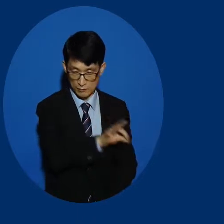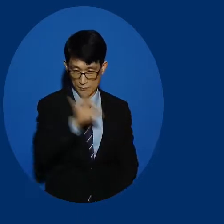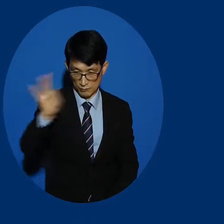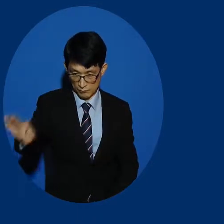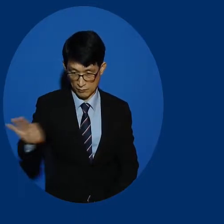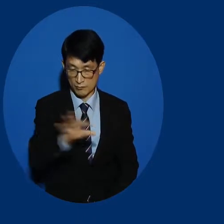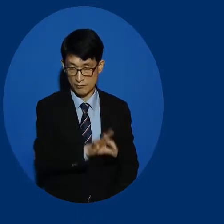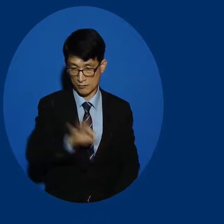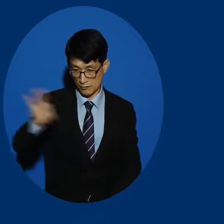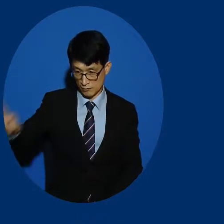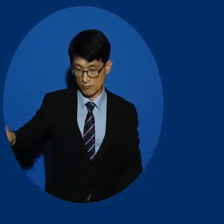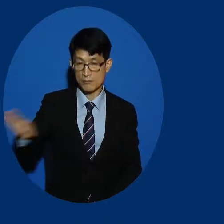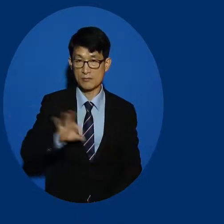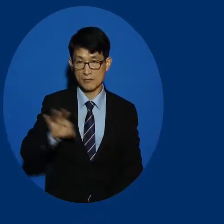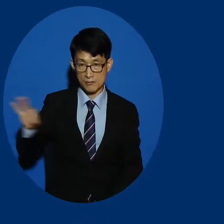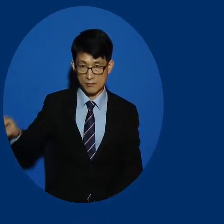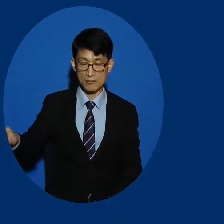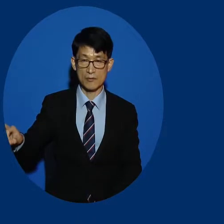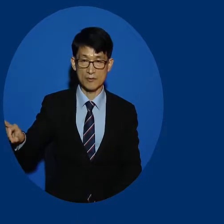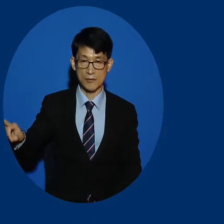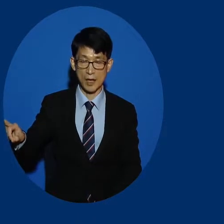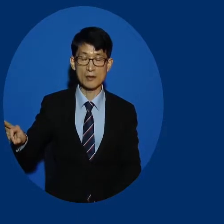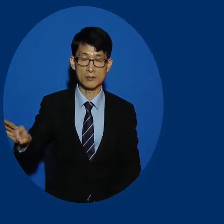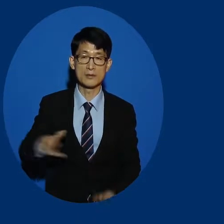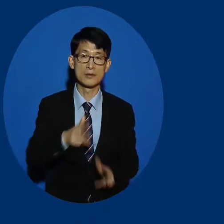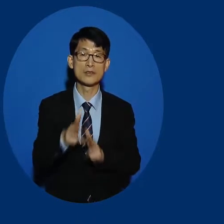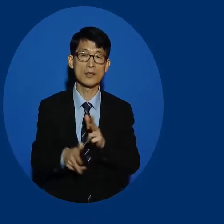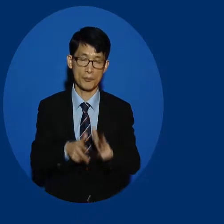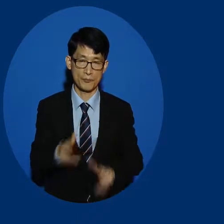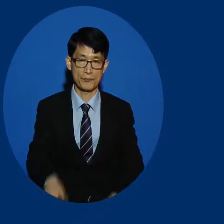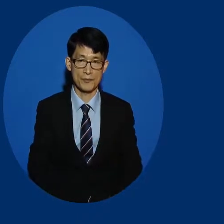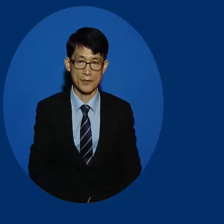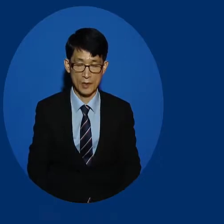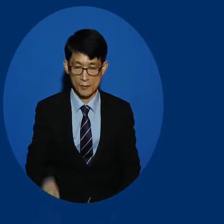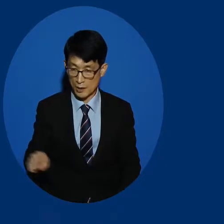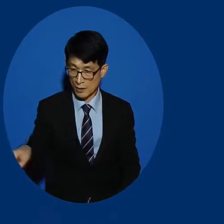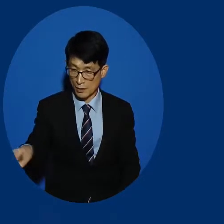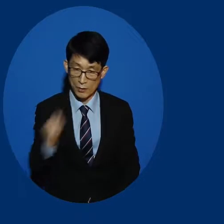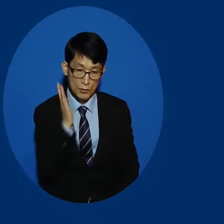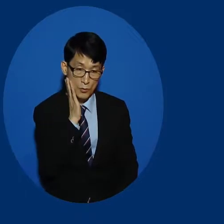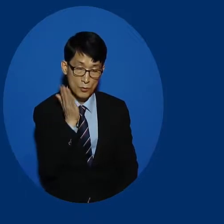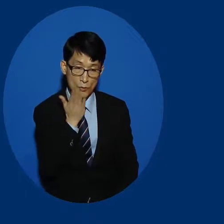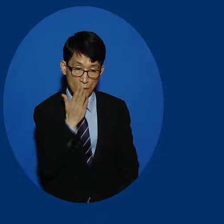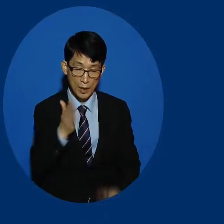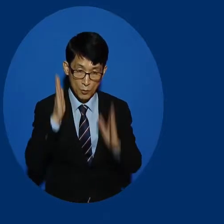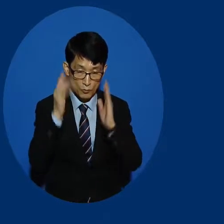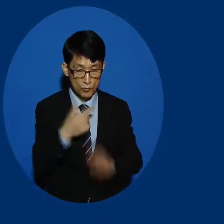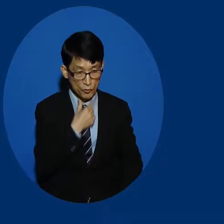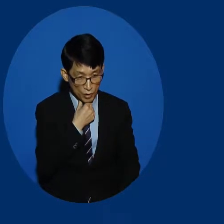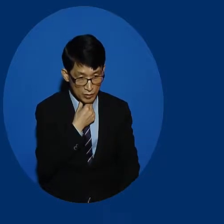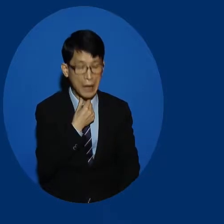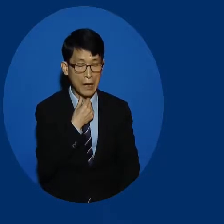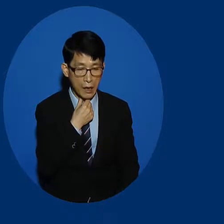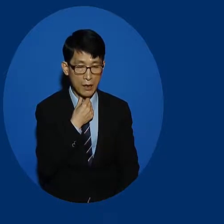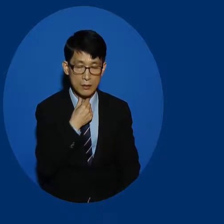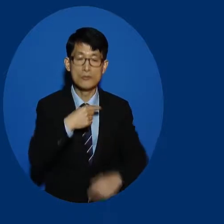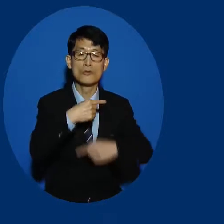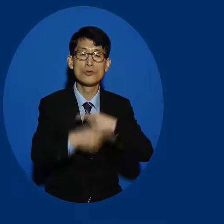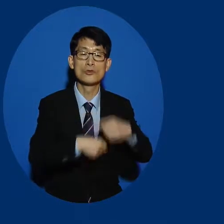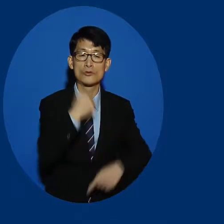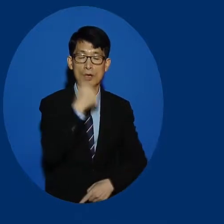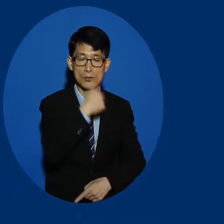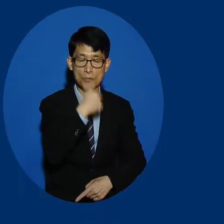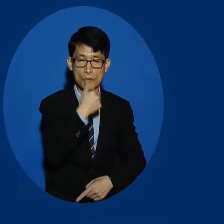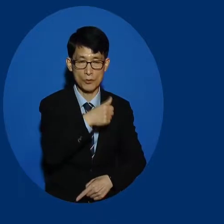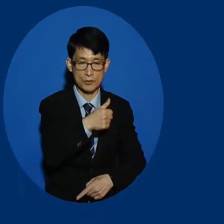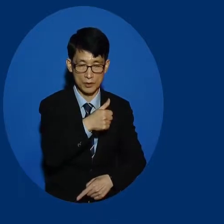그 학습자에게 필요한 지원들은 뭐 수어 통역사가 필요하면 모든 것들을 원당 종합사회복지관에서 지원하는